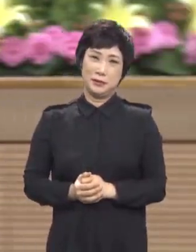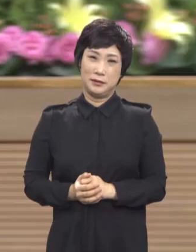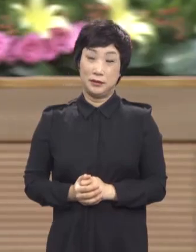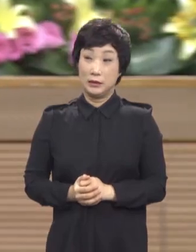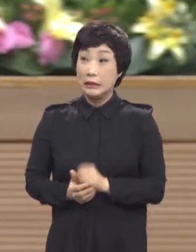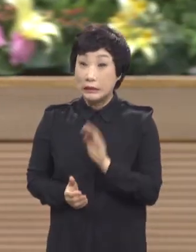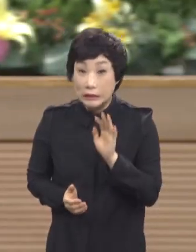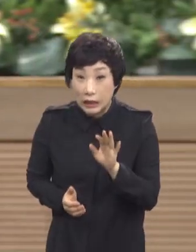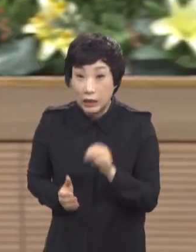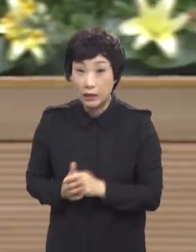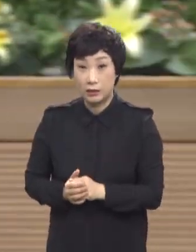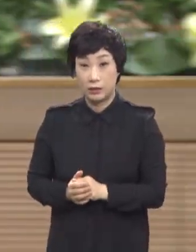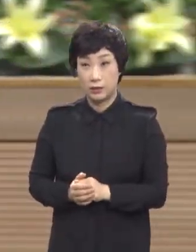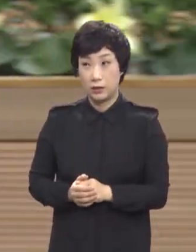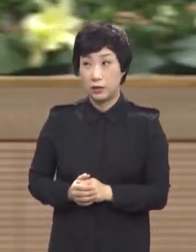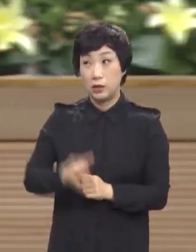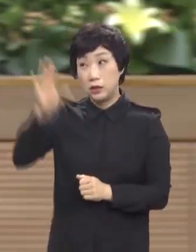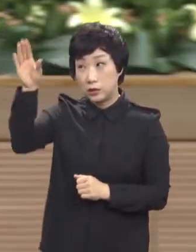먹으면